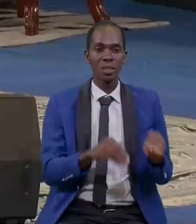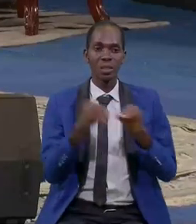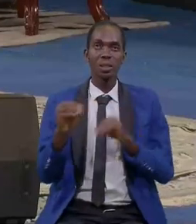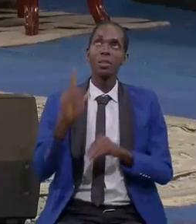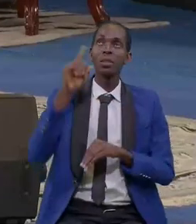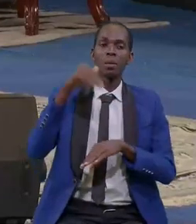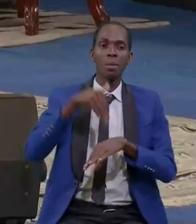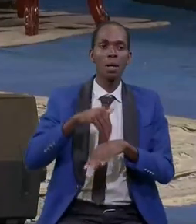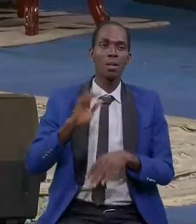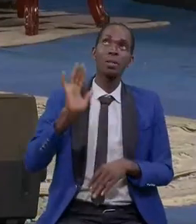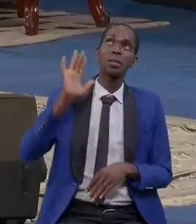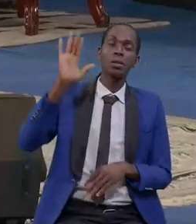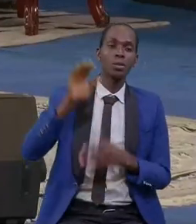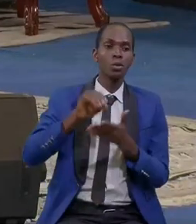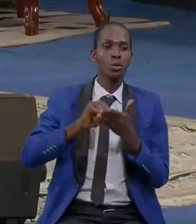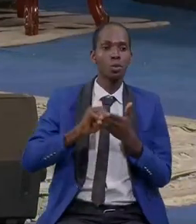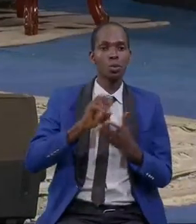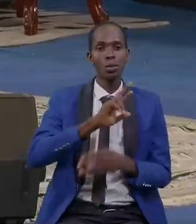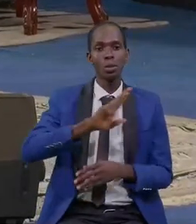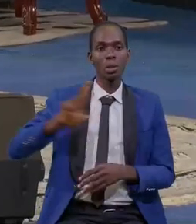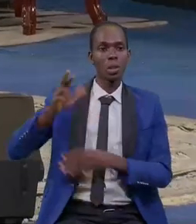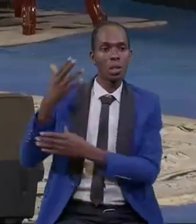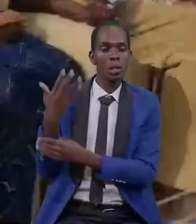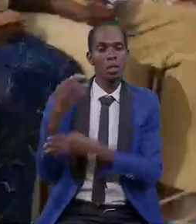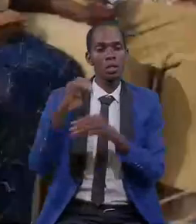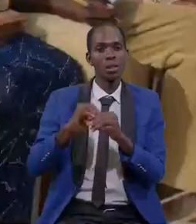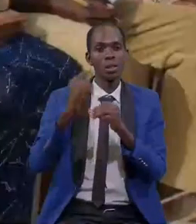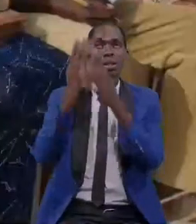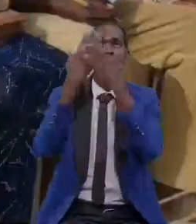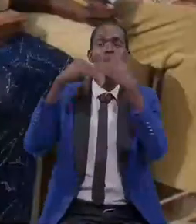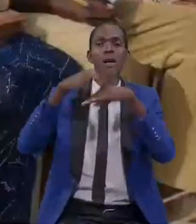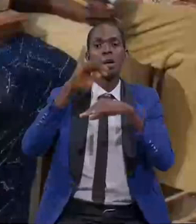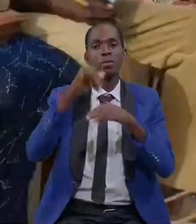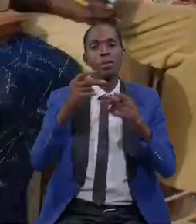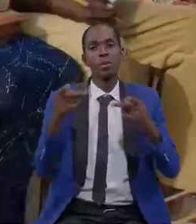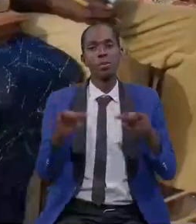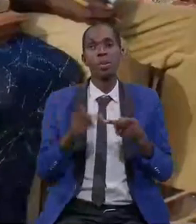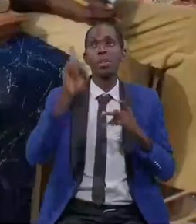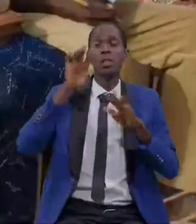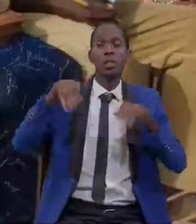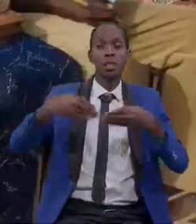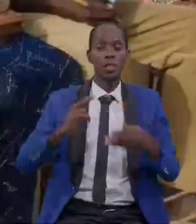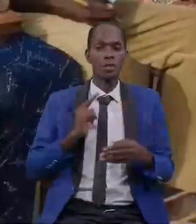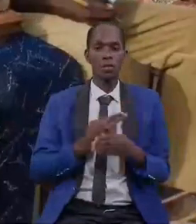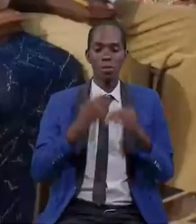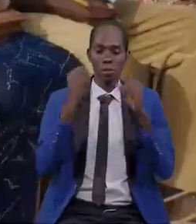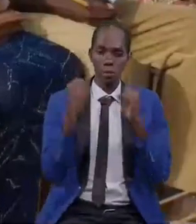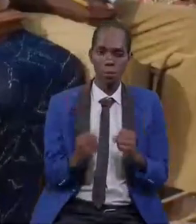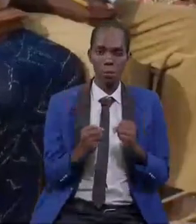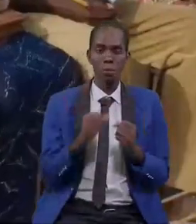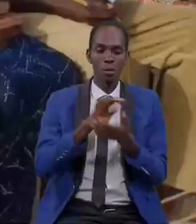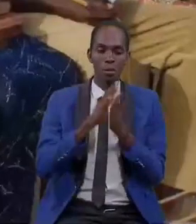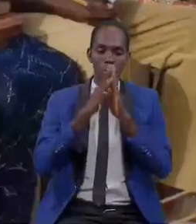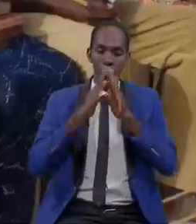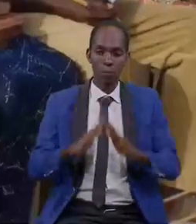droite dans les lieux célestes. Il nous accorde la puissance, la paix à travers